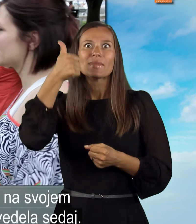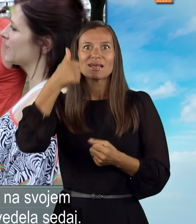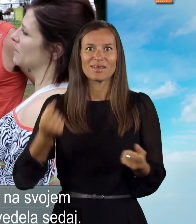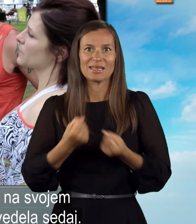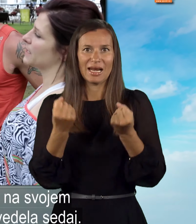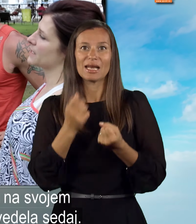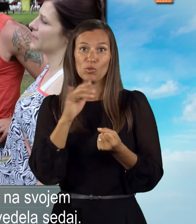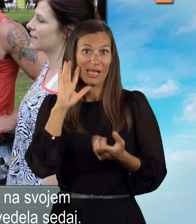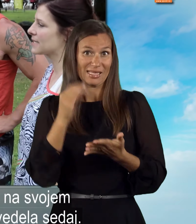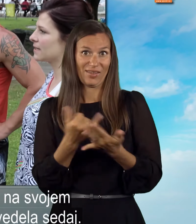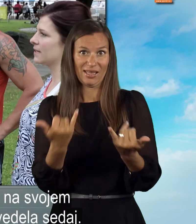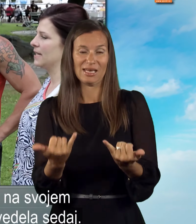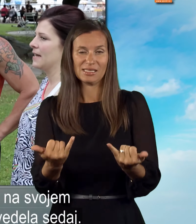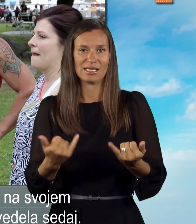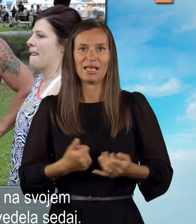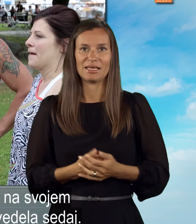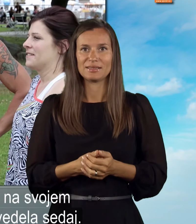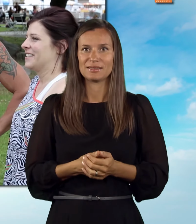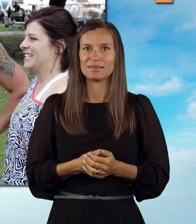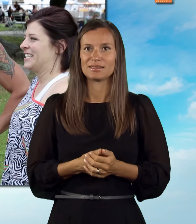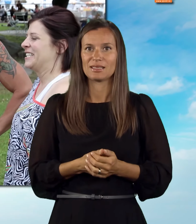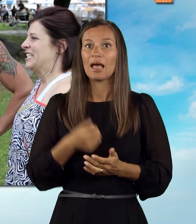prvi trening boste izvedla zdajle.